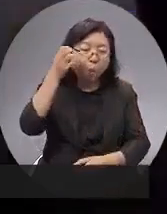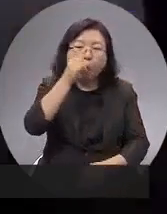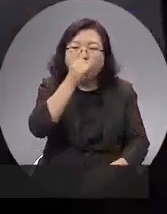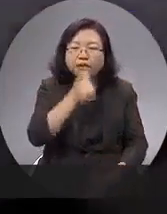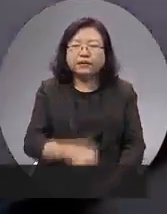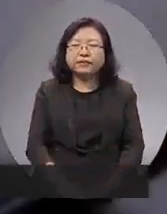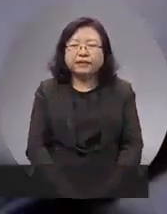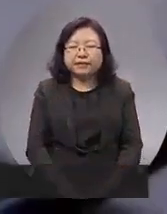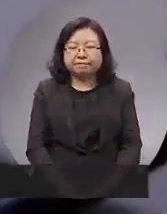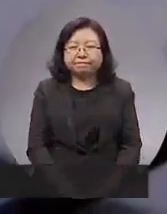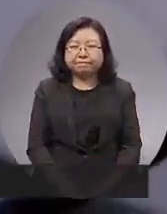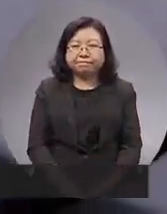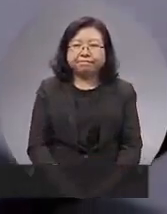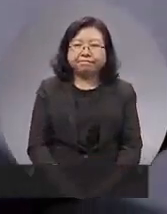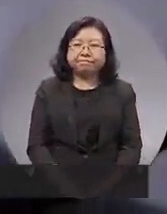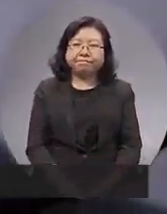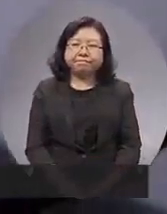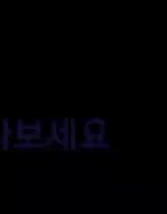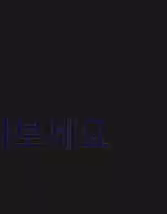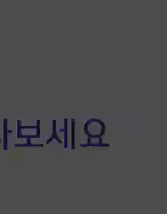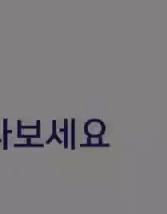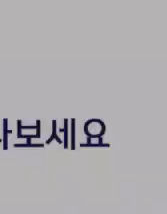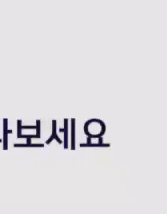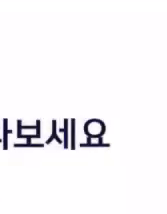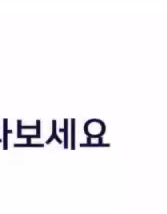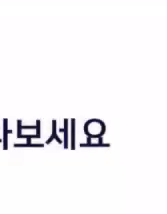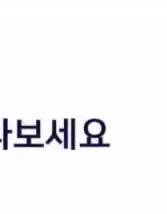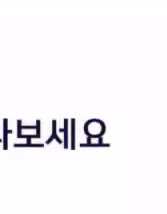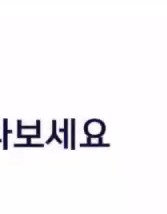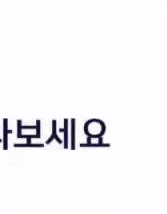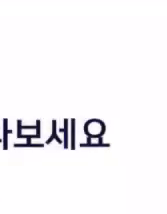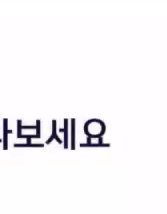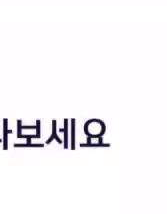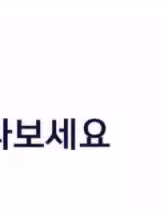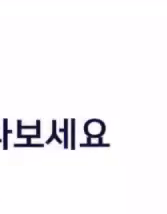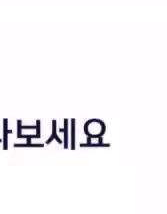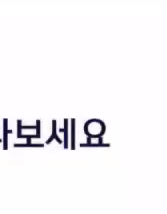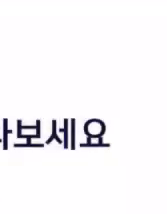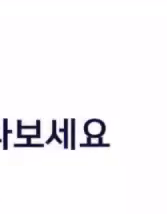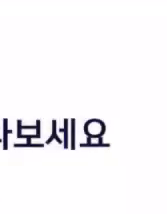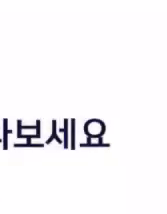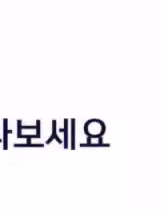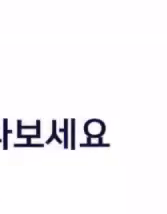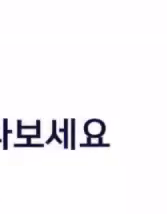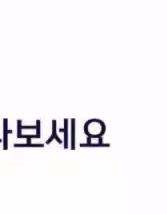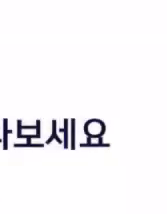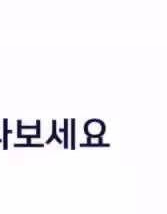MBC 뉴스 김대웅입니다.